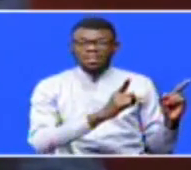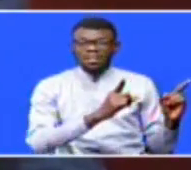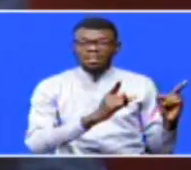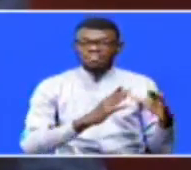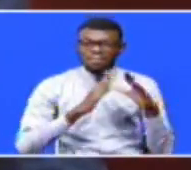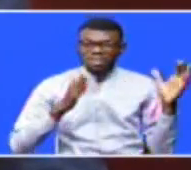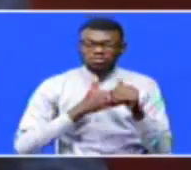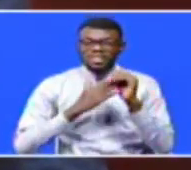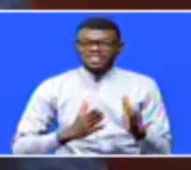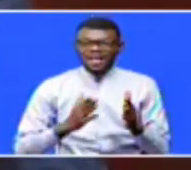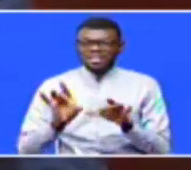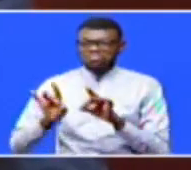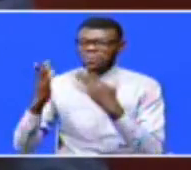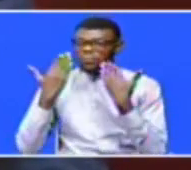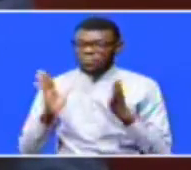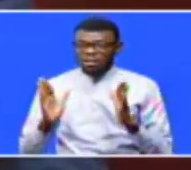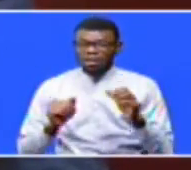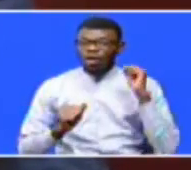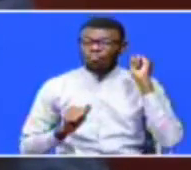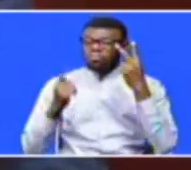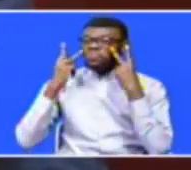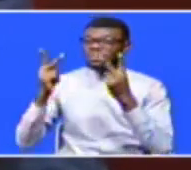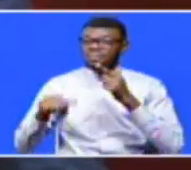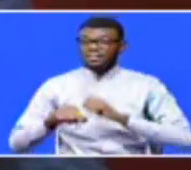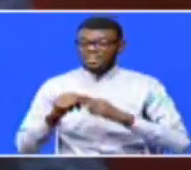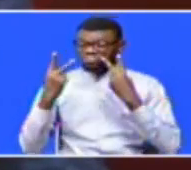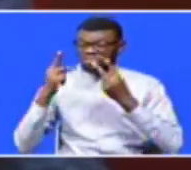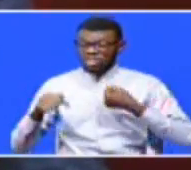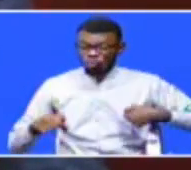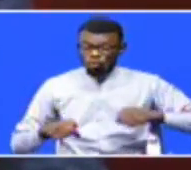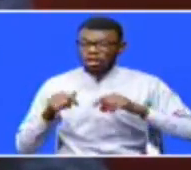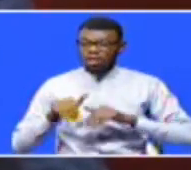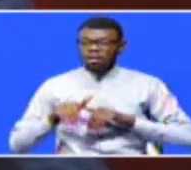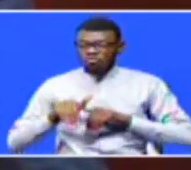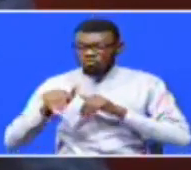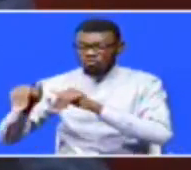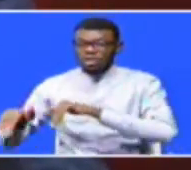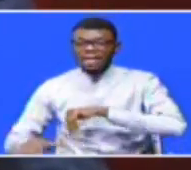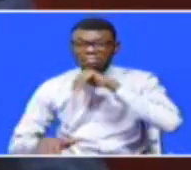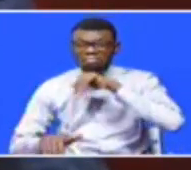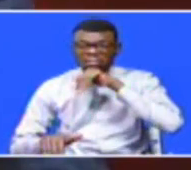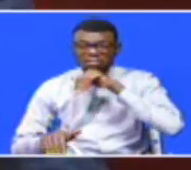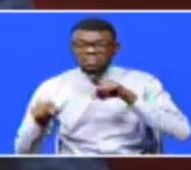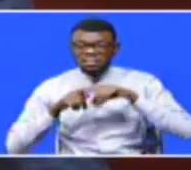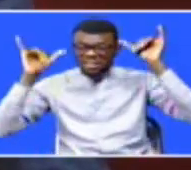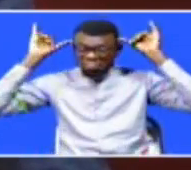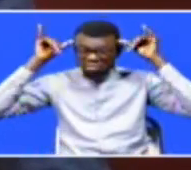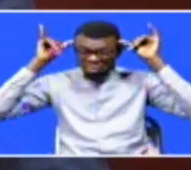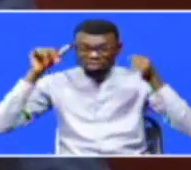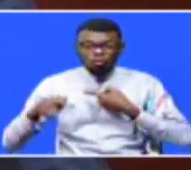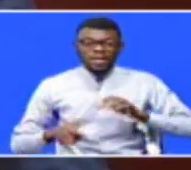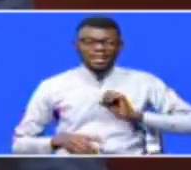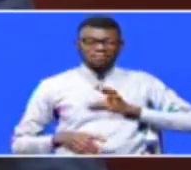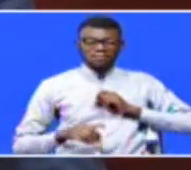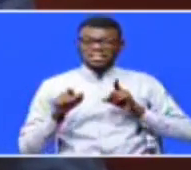politically, my brother, when you see us following Baba like cows, we are fearing consequences like the one you are facing now.